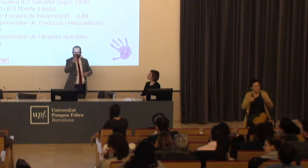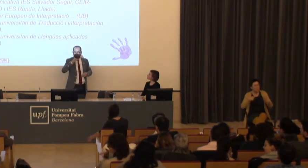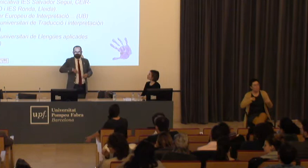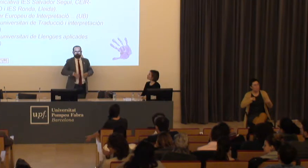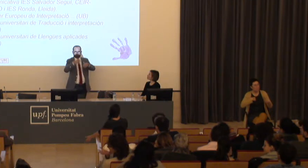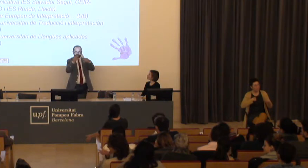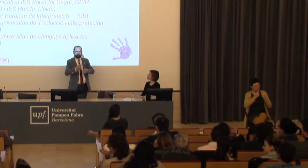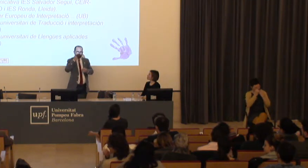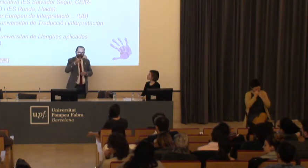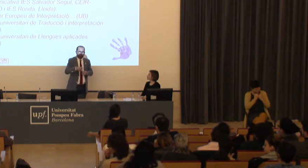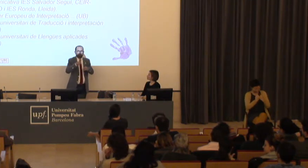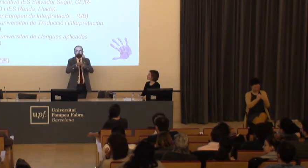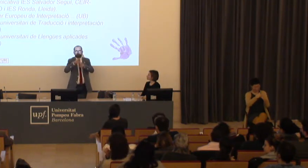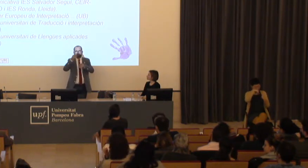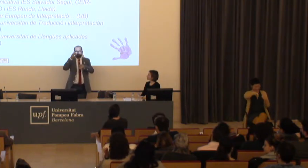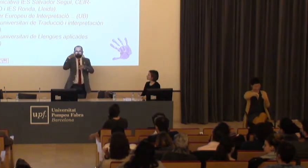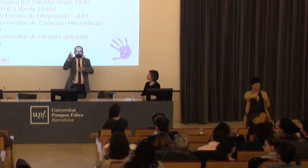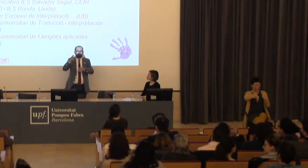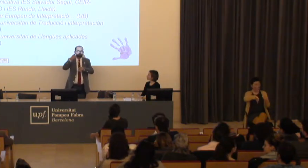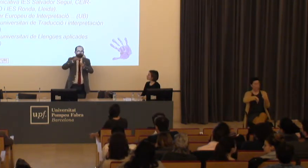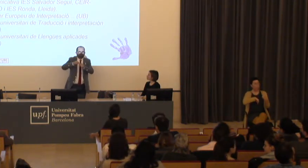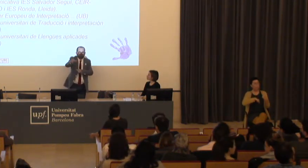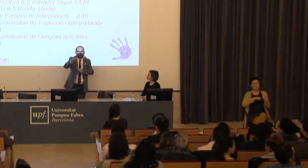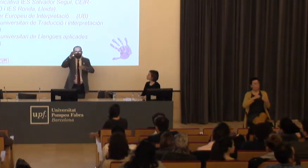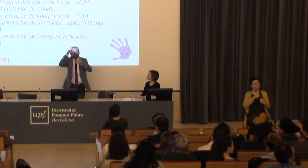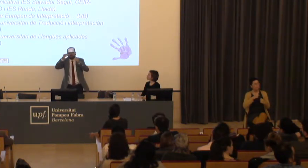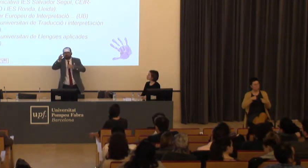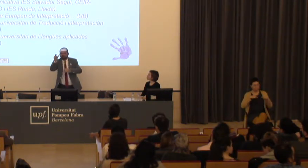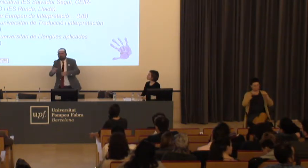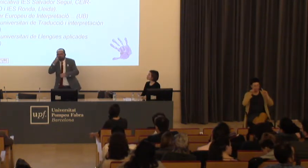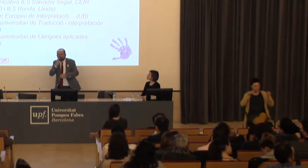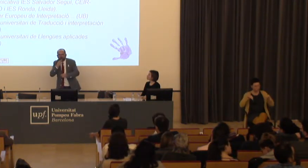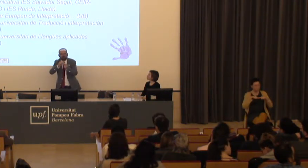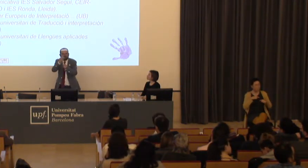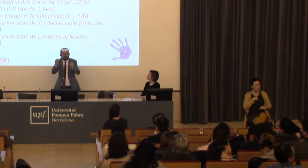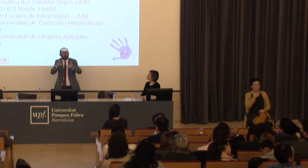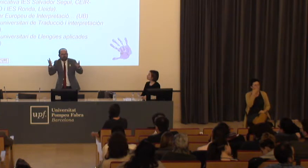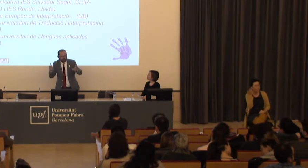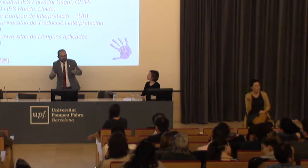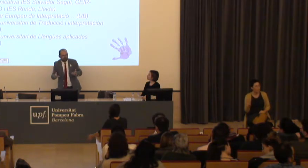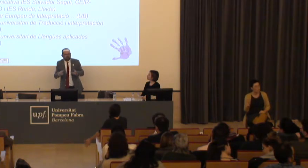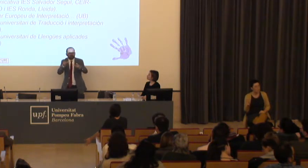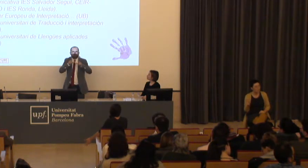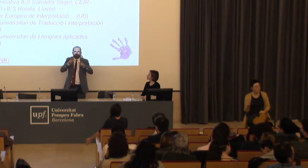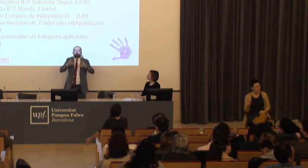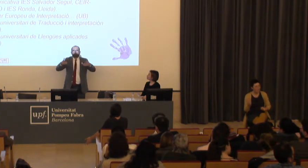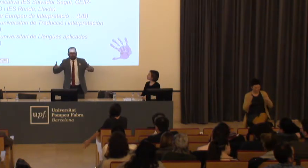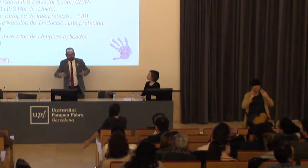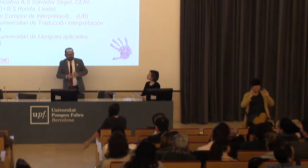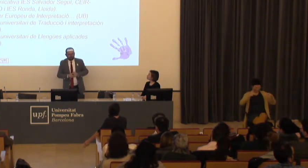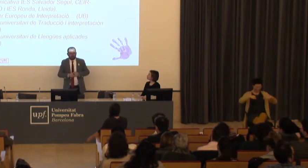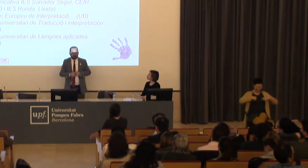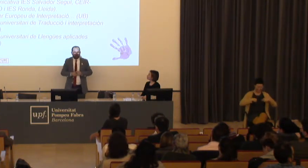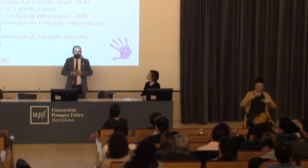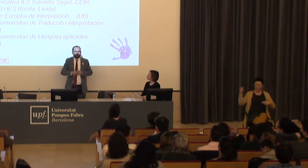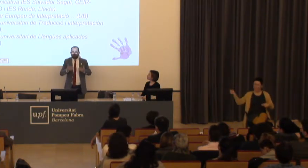que en aquest llistat de professions que dèiem abans no està reconegut. Si que després, si hem de mesurar el perfil